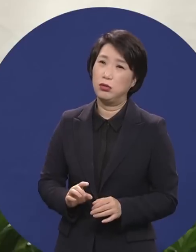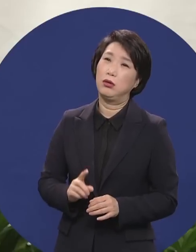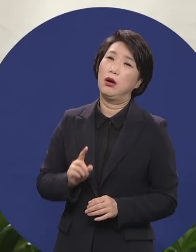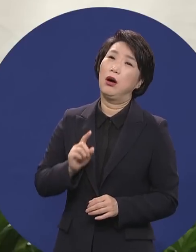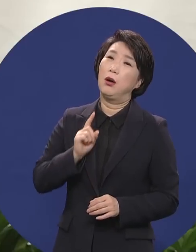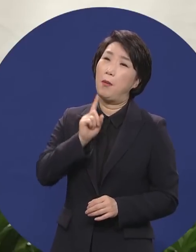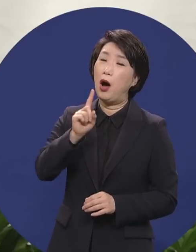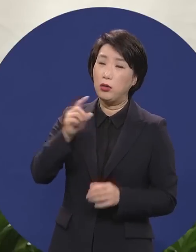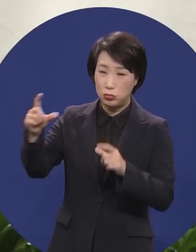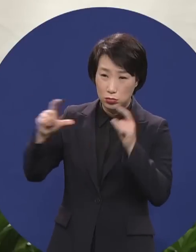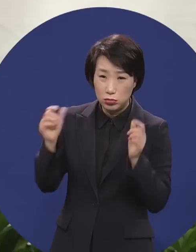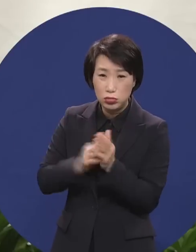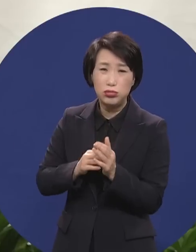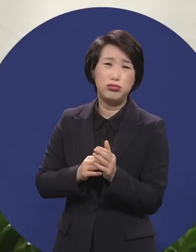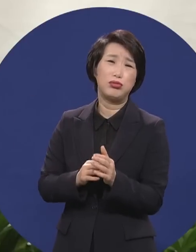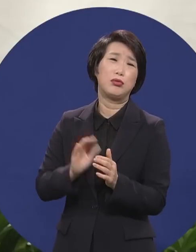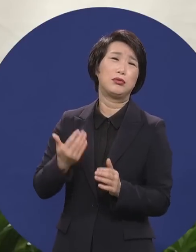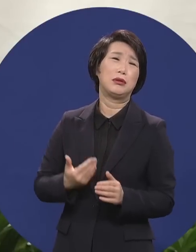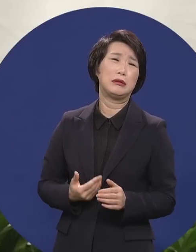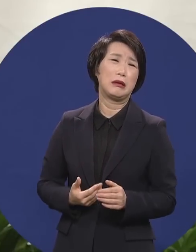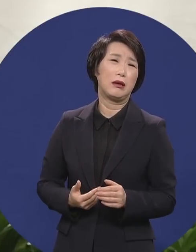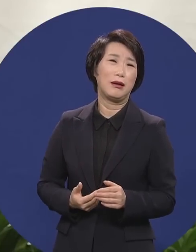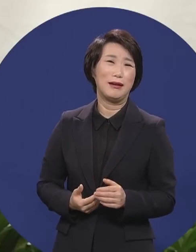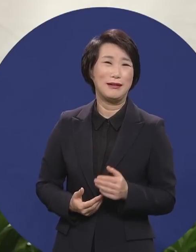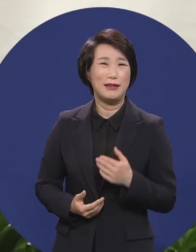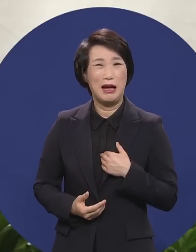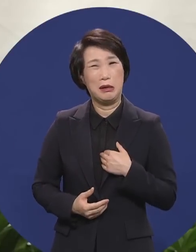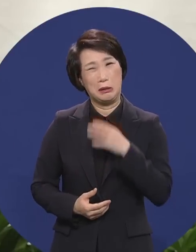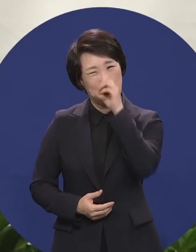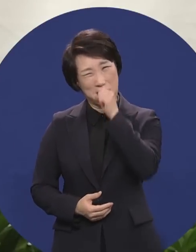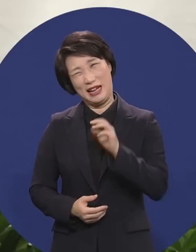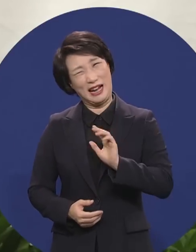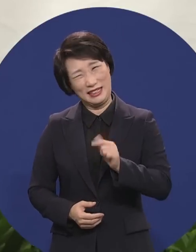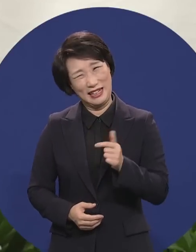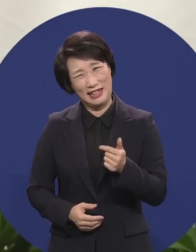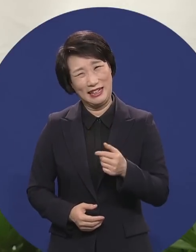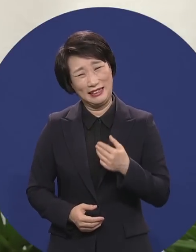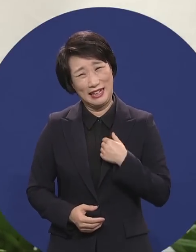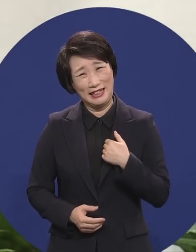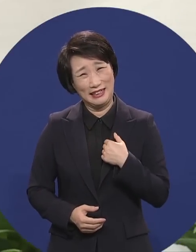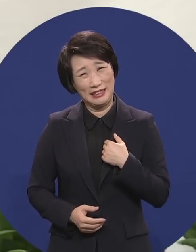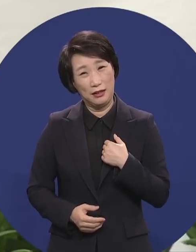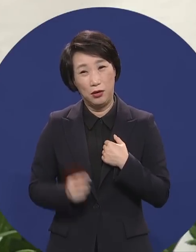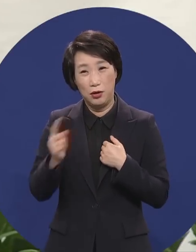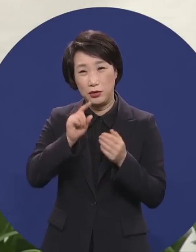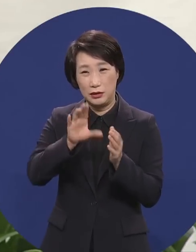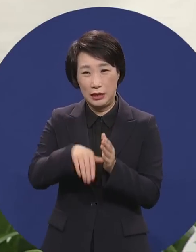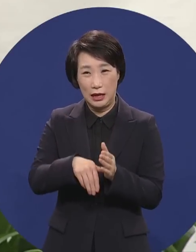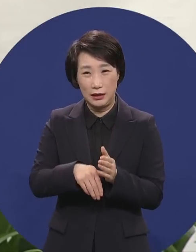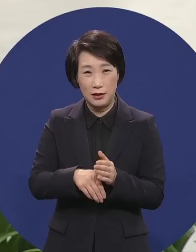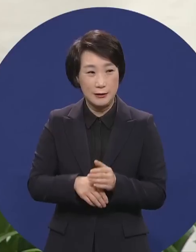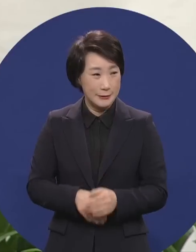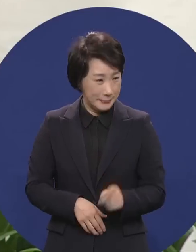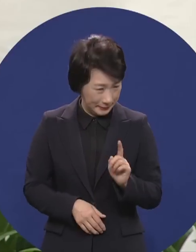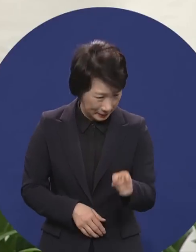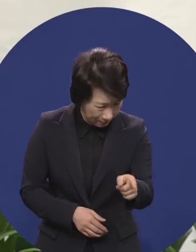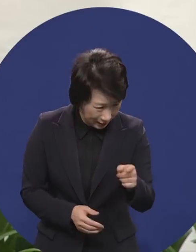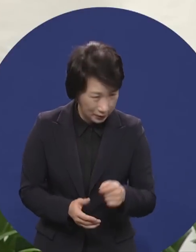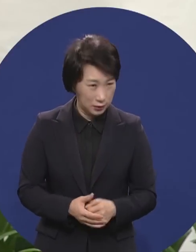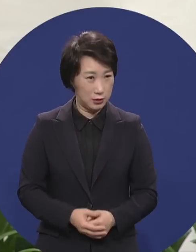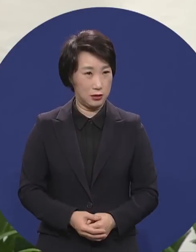그만이지. 예, 별로 안 좋아요. 그리고 어떤 때는 이놈의